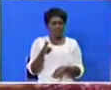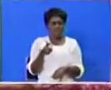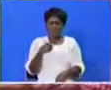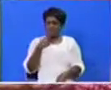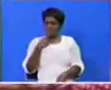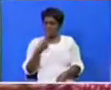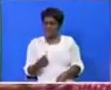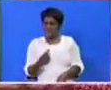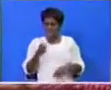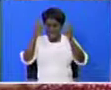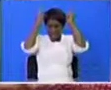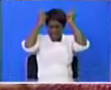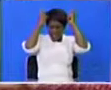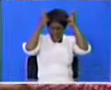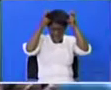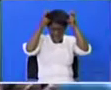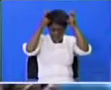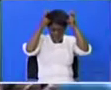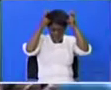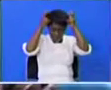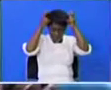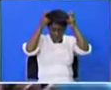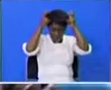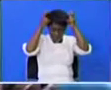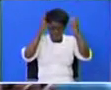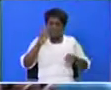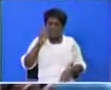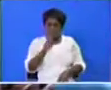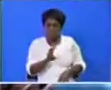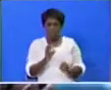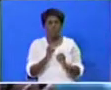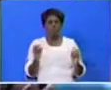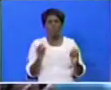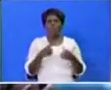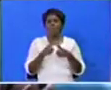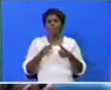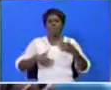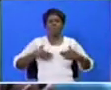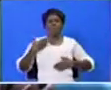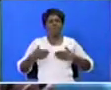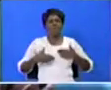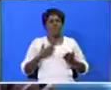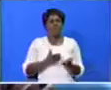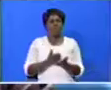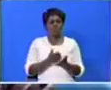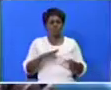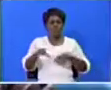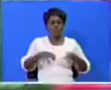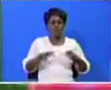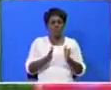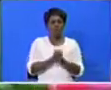Wanasema mapepo sawa na ulivyo upepo hayaonekani ila kwa madhihirisho ya matendo yao kupitia wanyama au